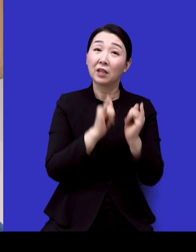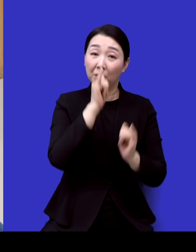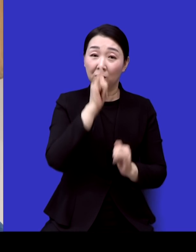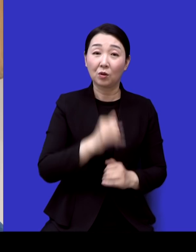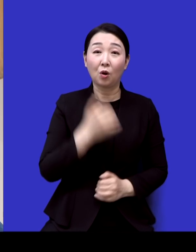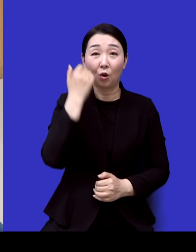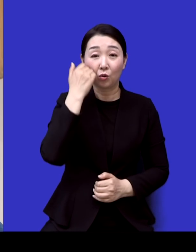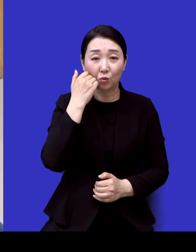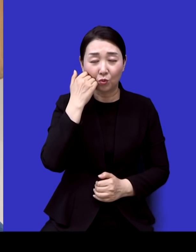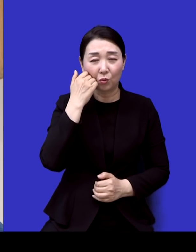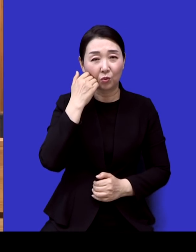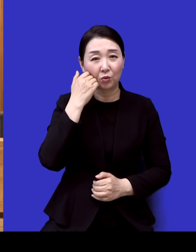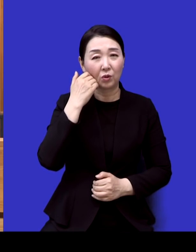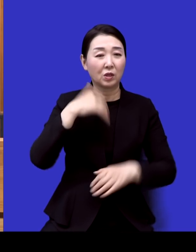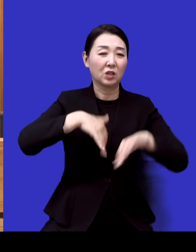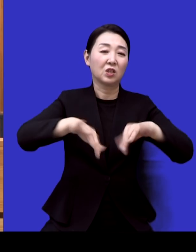네.